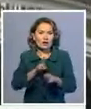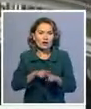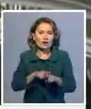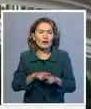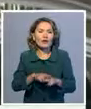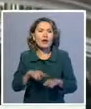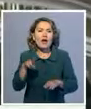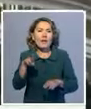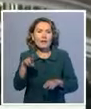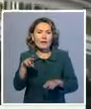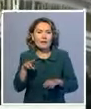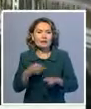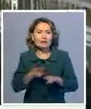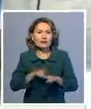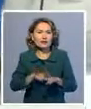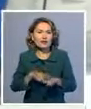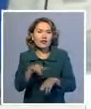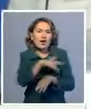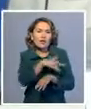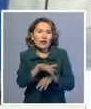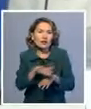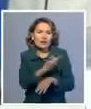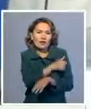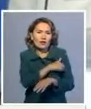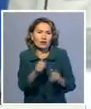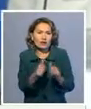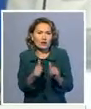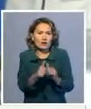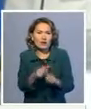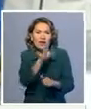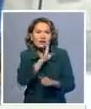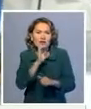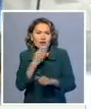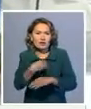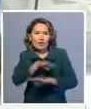өлі денесі аурухана қақпасының жанынан табылды. Бас дәрігердің айтуынша, науқас